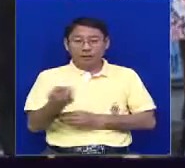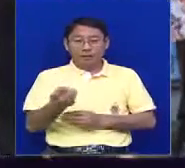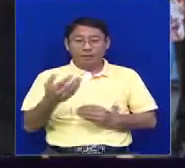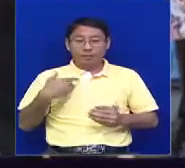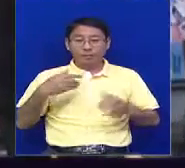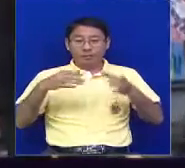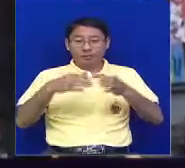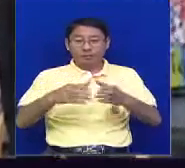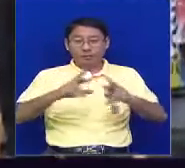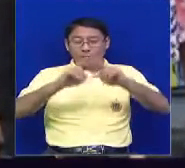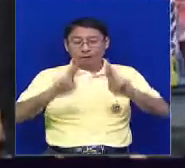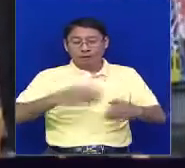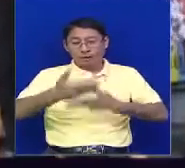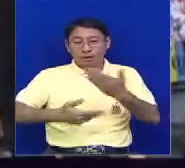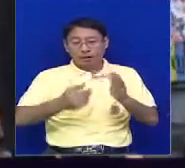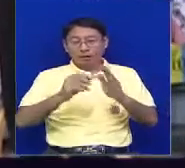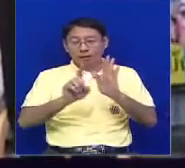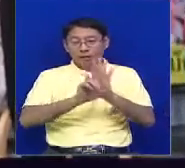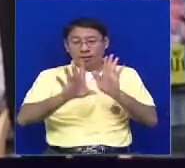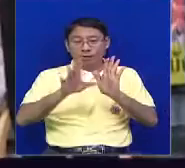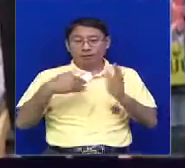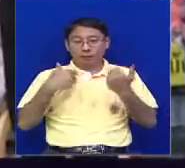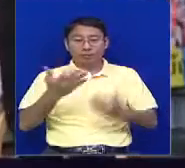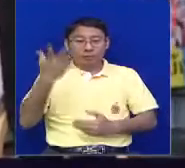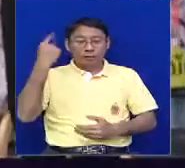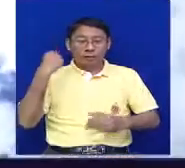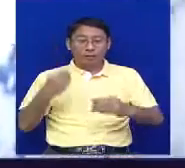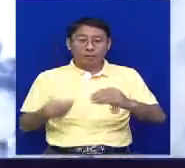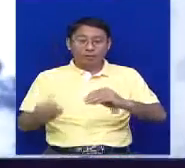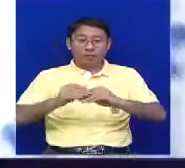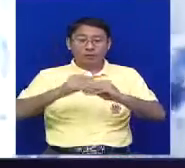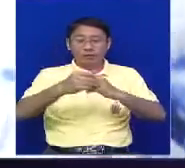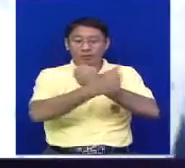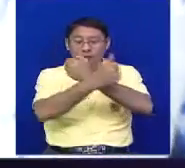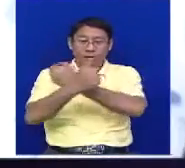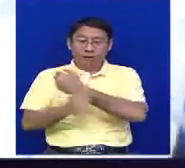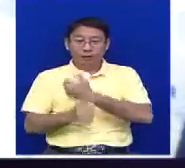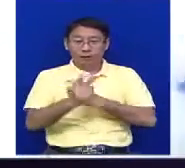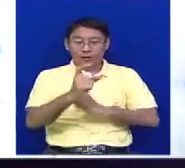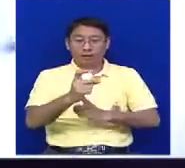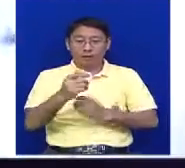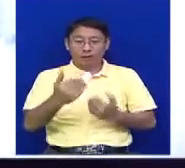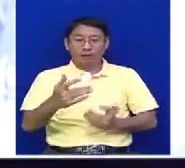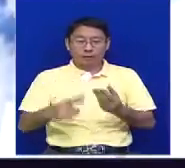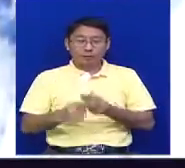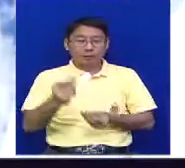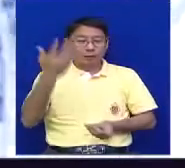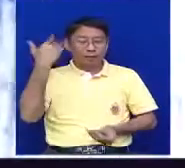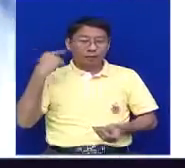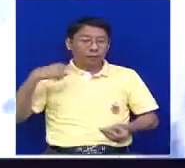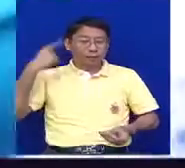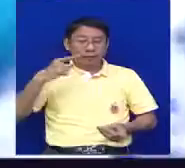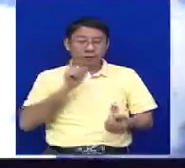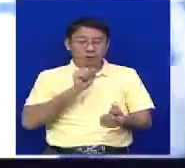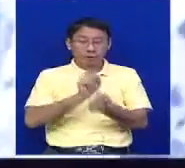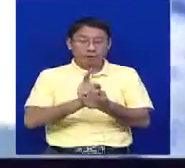ดียวที่สำคัญเมื่อวานนี้มีการเพิ่มการรักษาความปลอดภัยกันด้วยนะคะเนื่องจากว่าเมื่อสัปดาห์ที่ผ่านมาเนี่ยมีหญิงวัยกลางคนที่เข้